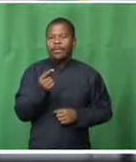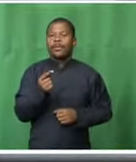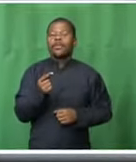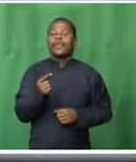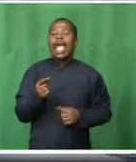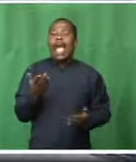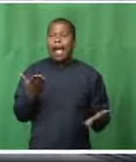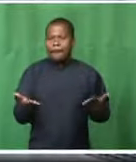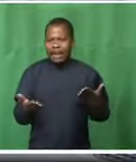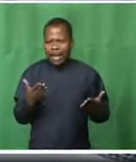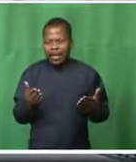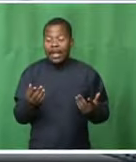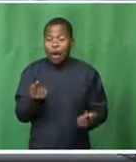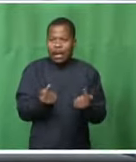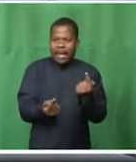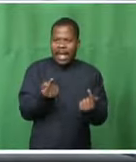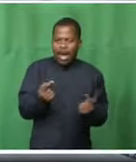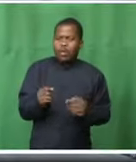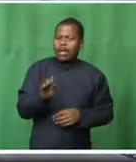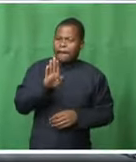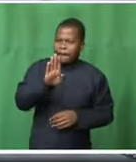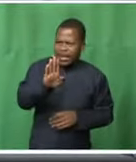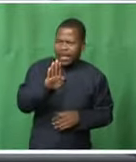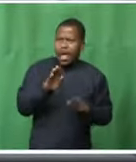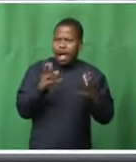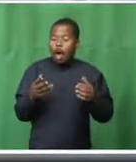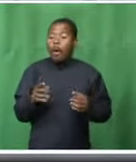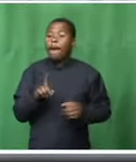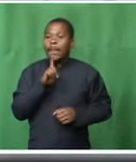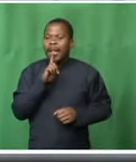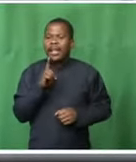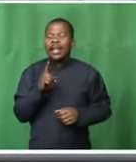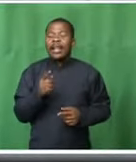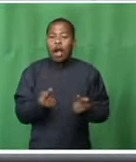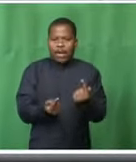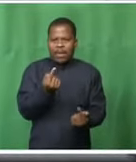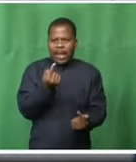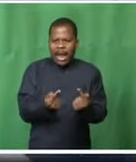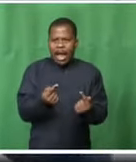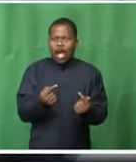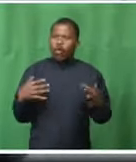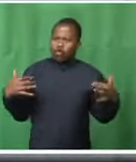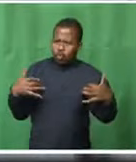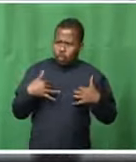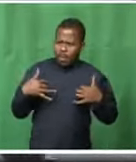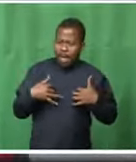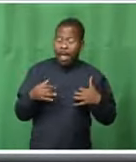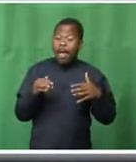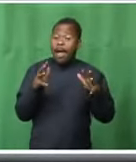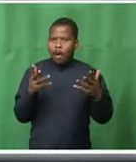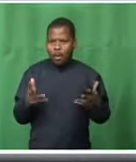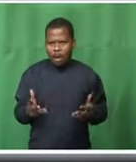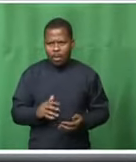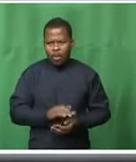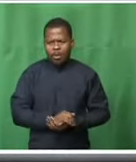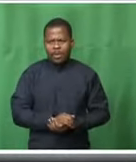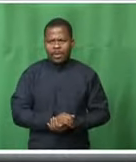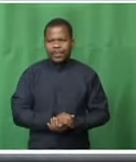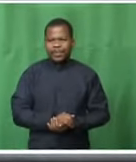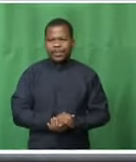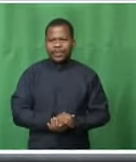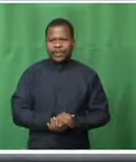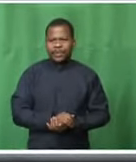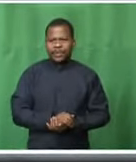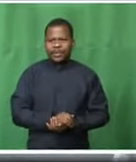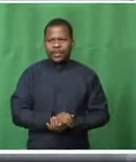enkundleni kutawuya ngokuthi umonakalo lowendiwe ngulowo mlandzeli unganani. Lobekile umsakade Eswatini TV kutemidlalo ngilinda Dlamini